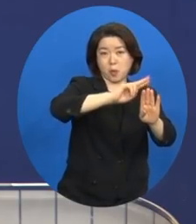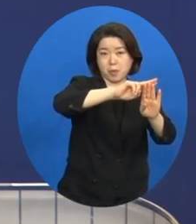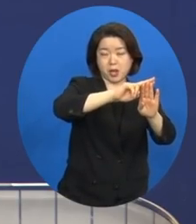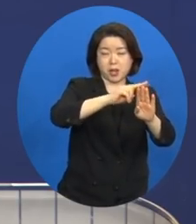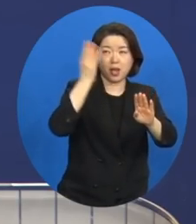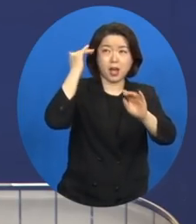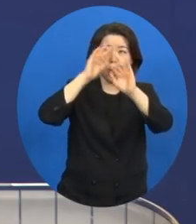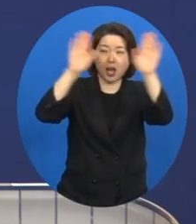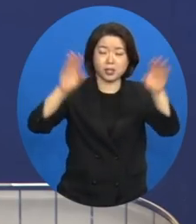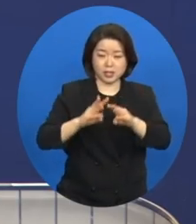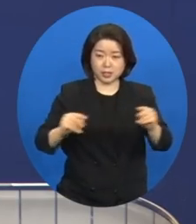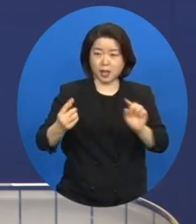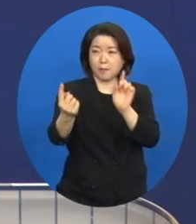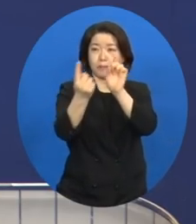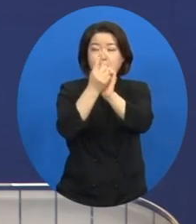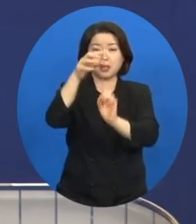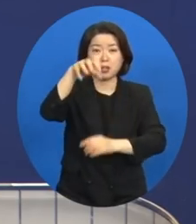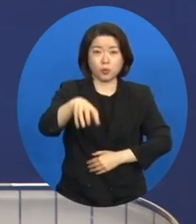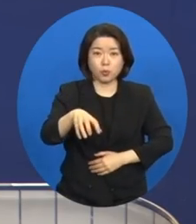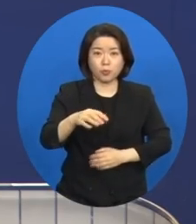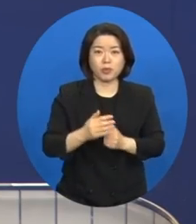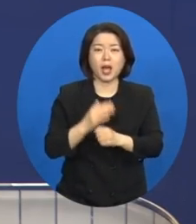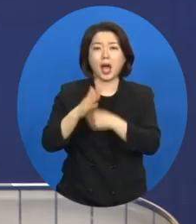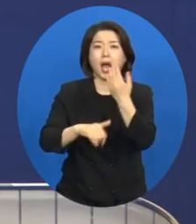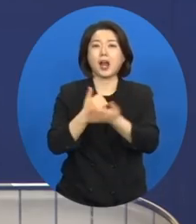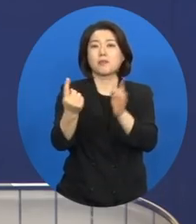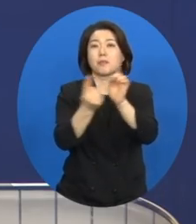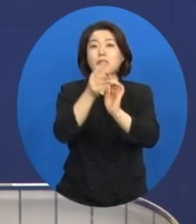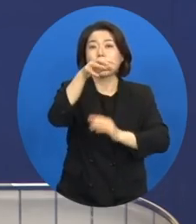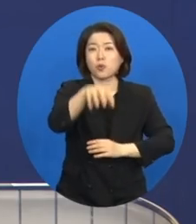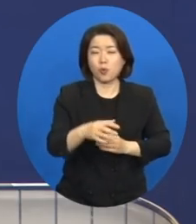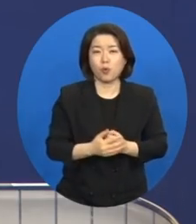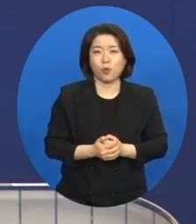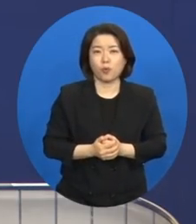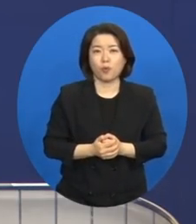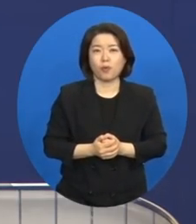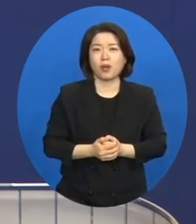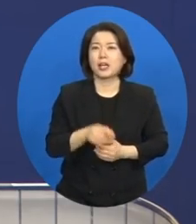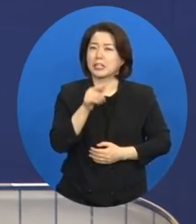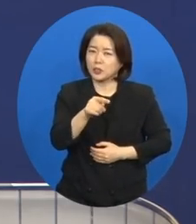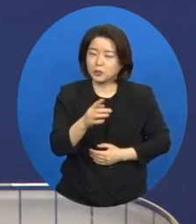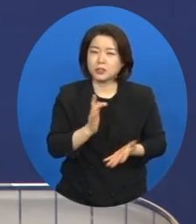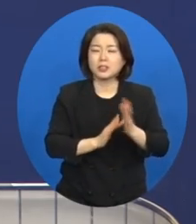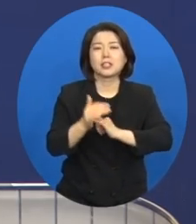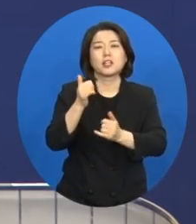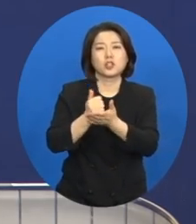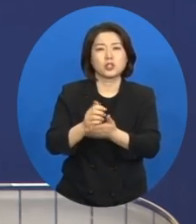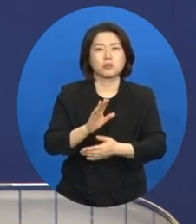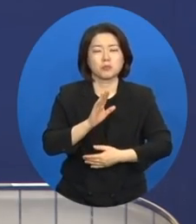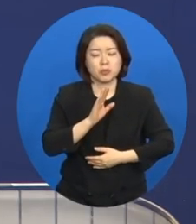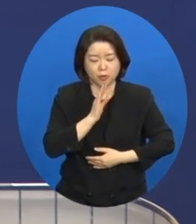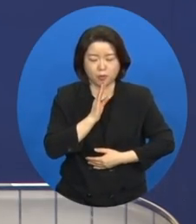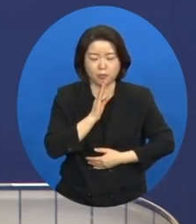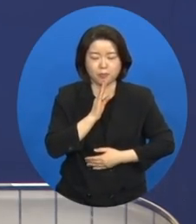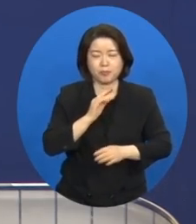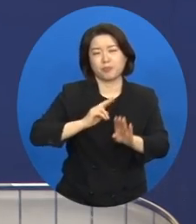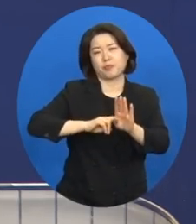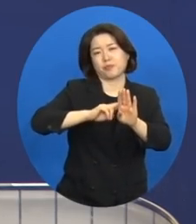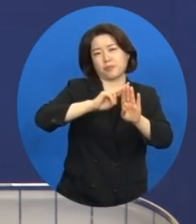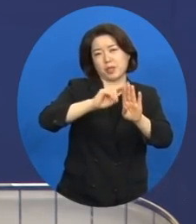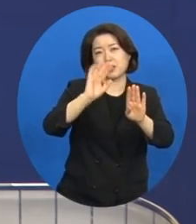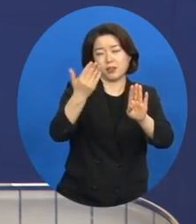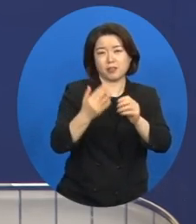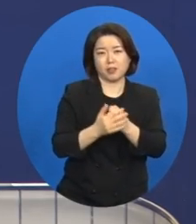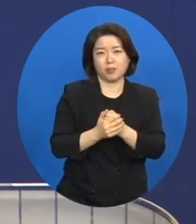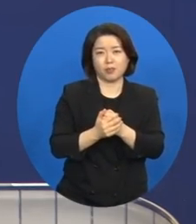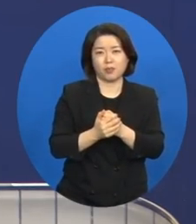땅이 만나는 곳입니다. 하나님을 만나는 장소이죠. 그렇다면 바로 예수님이야말로 참 베델이십니다.